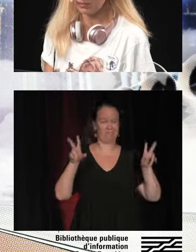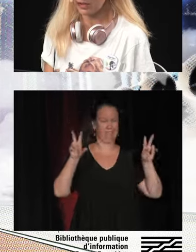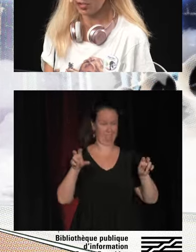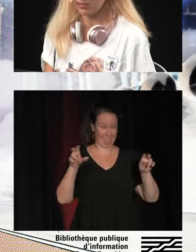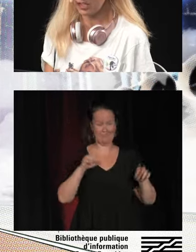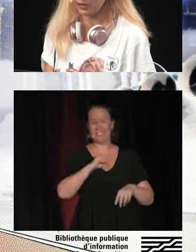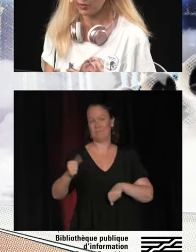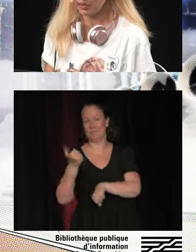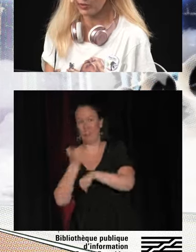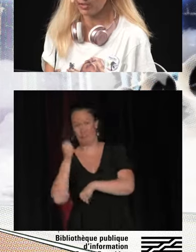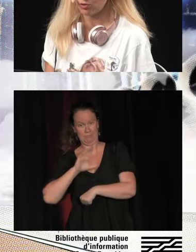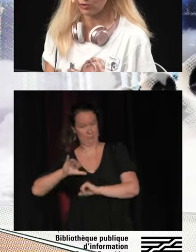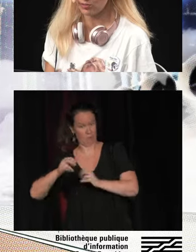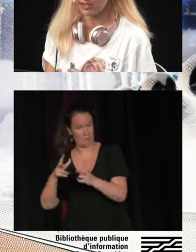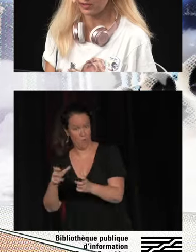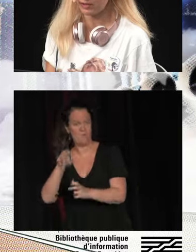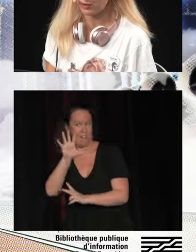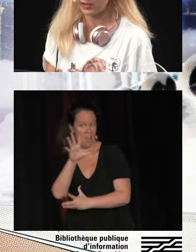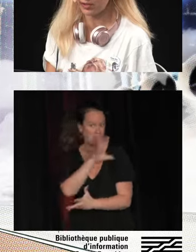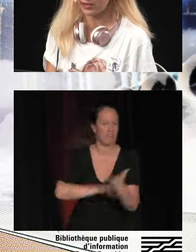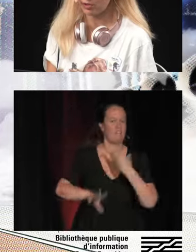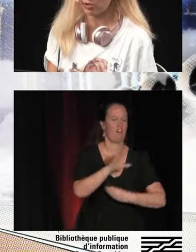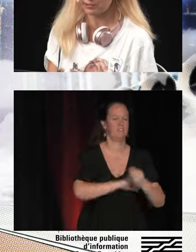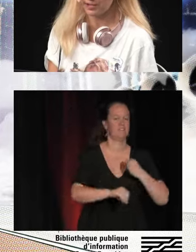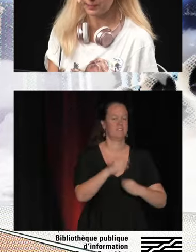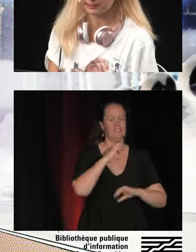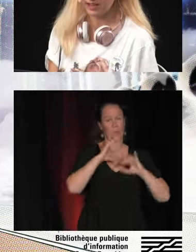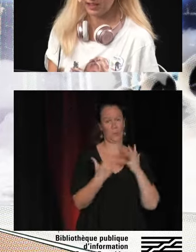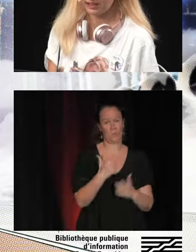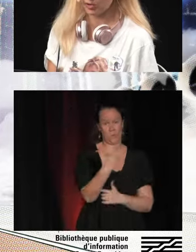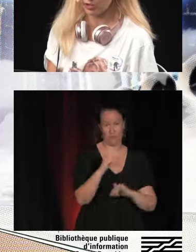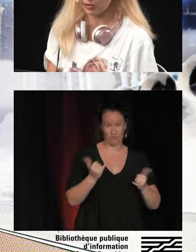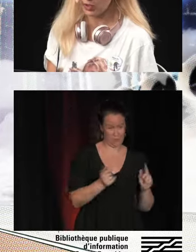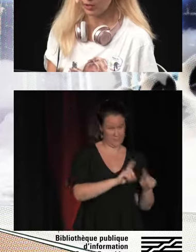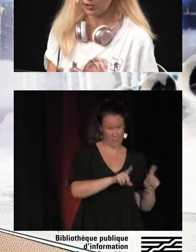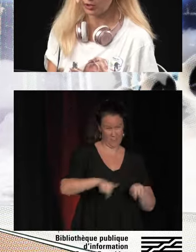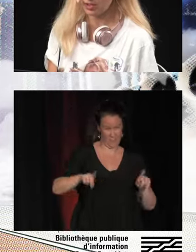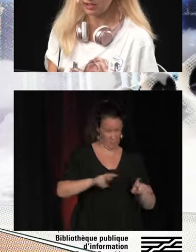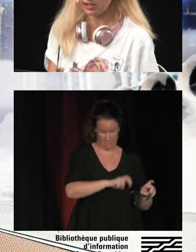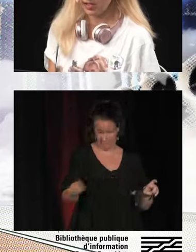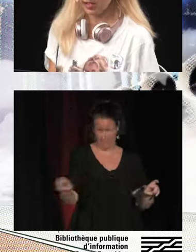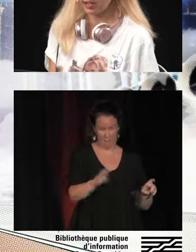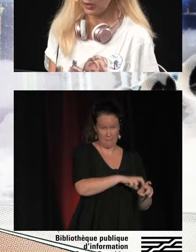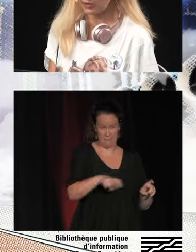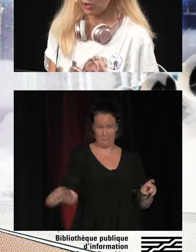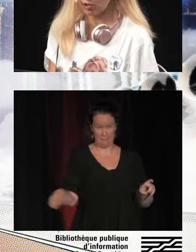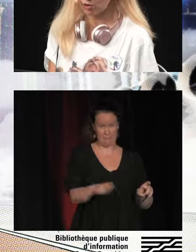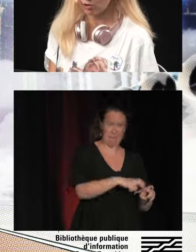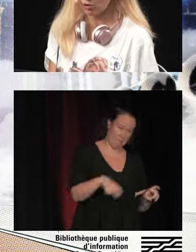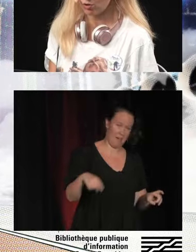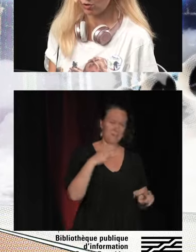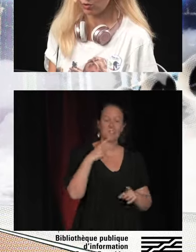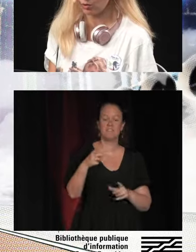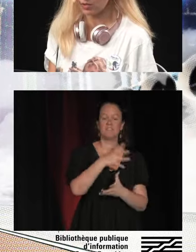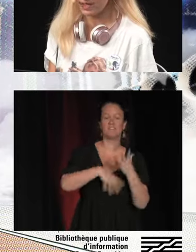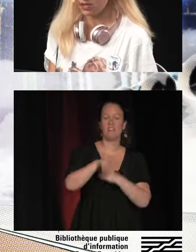de speedrun, mais comme j'aime bien un peu pimenter les choses, on fait une démo de speedrun mais en chauffleur. Donc là je fais 3 speedruns en un. L'émulateur change